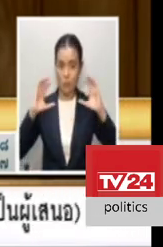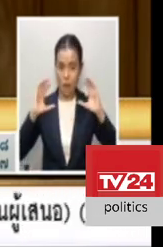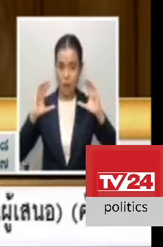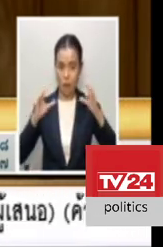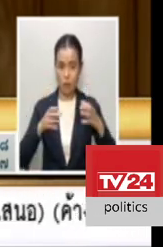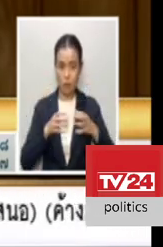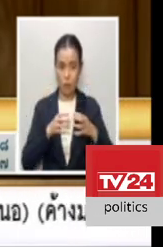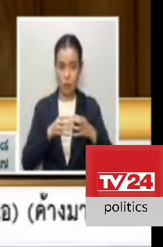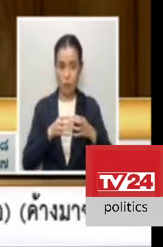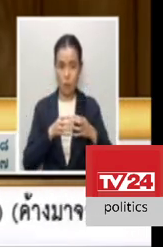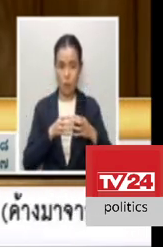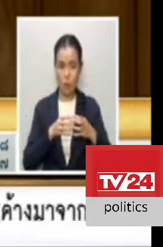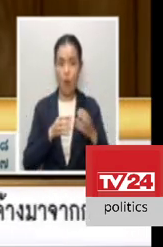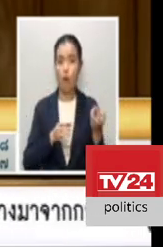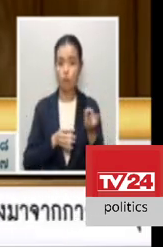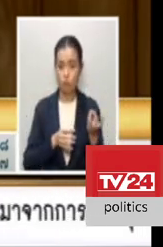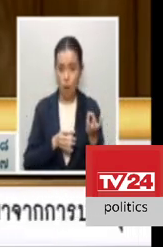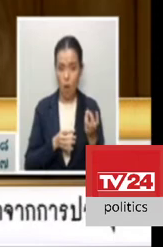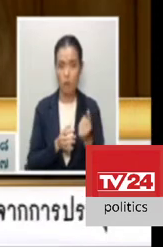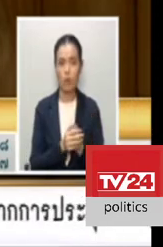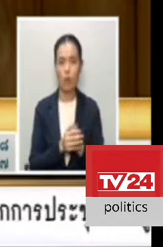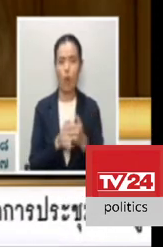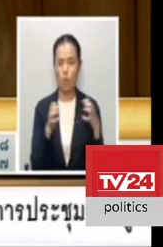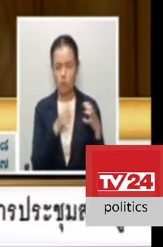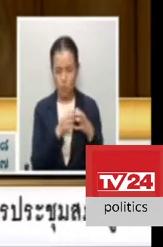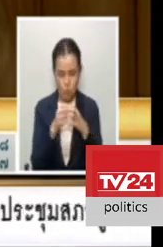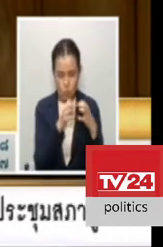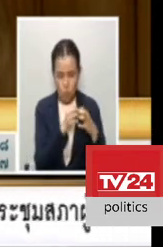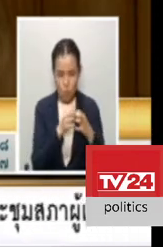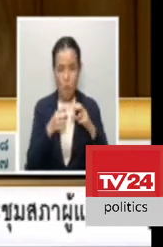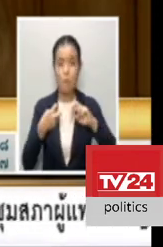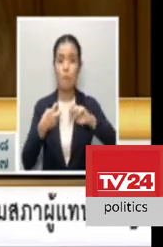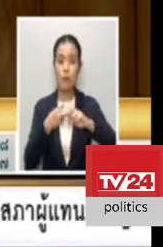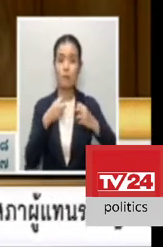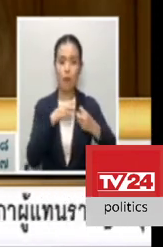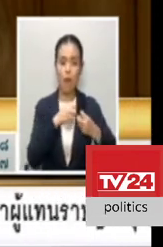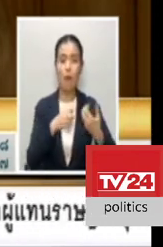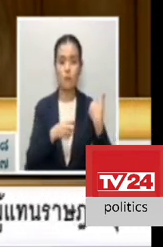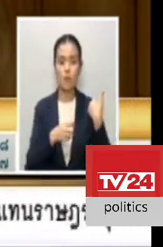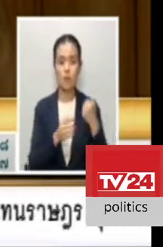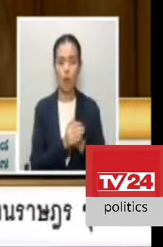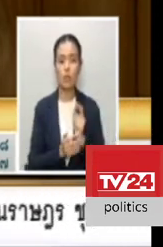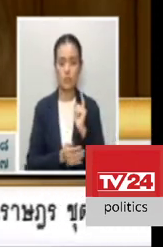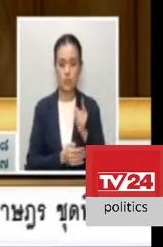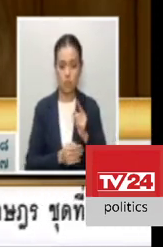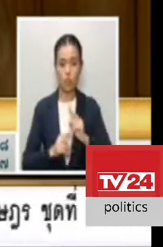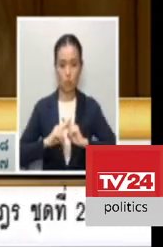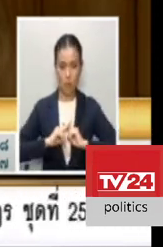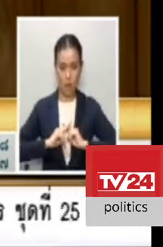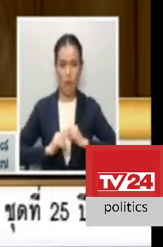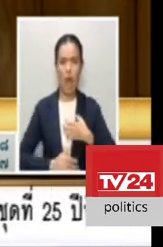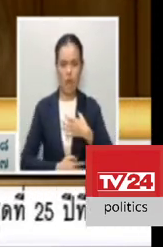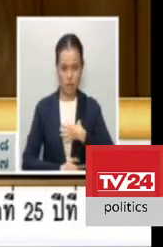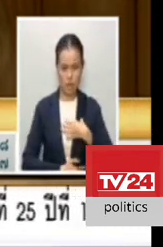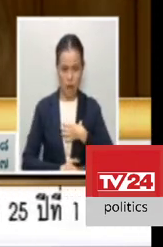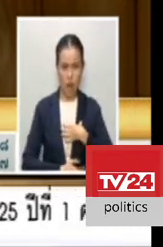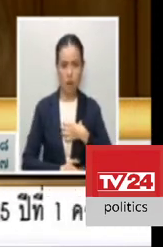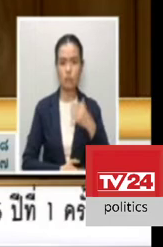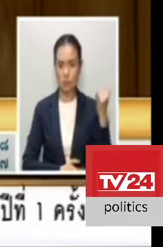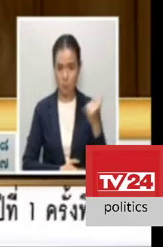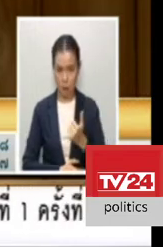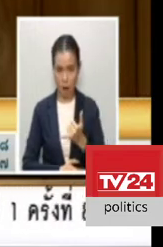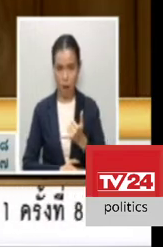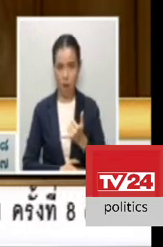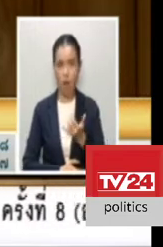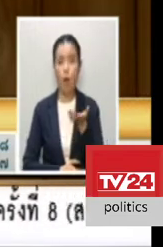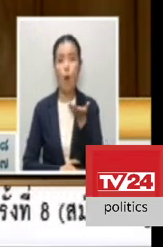เสียงข้างน้อยแล้วก็มีความยุ่งยากหลายเรื่องในใจตัวเองเนี่ยมีความอยากมากที่จะมาเพราะ